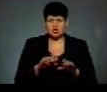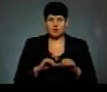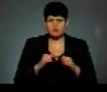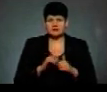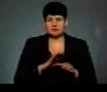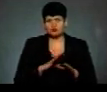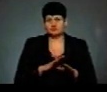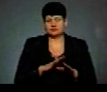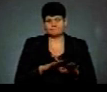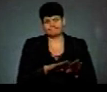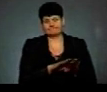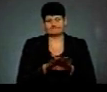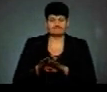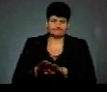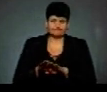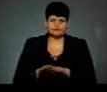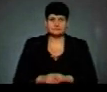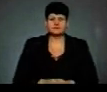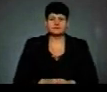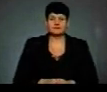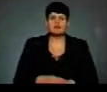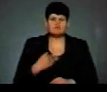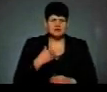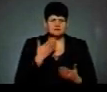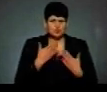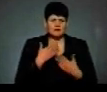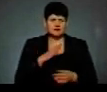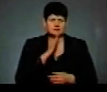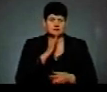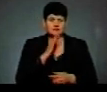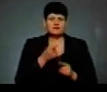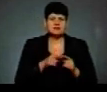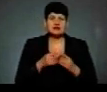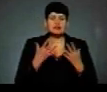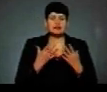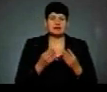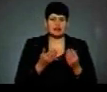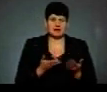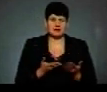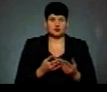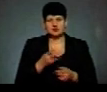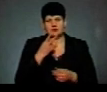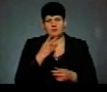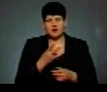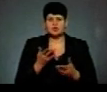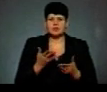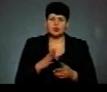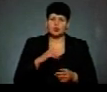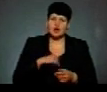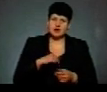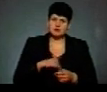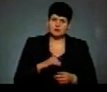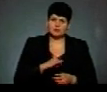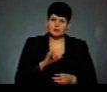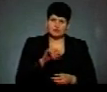одностайне. Чи спілкувалися ви зі студенткою безпосередньо у цей день? Чи помітили, який був в неї настрій